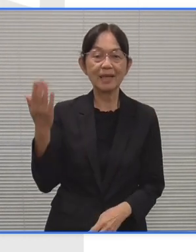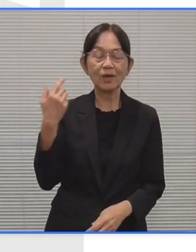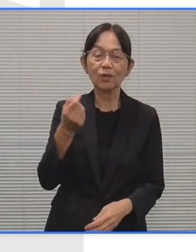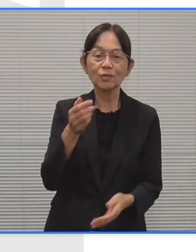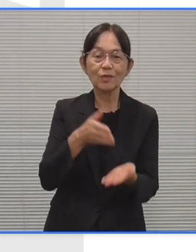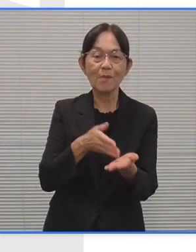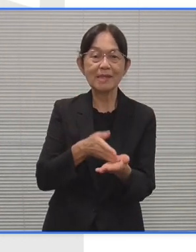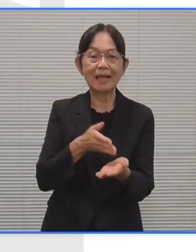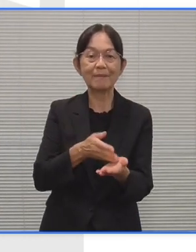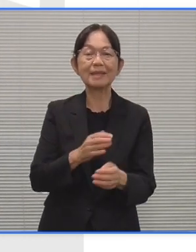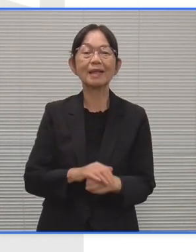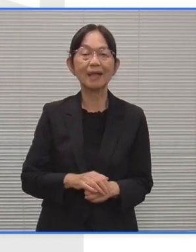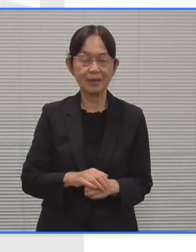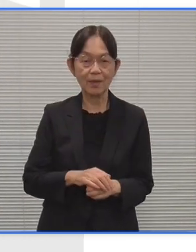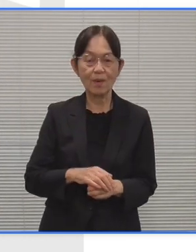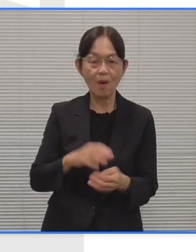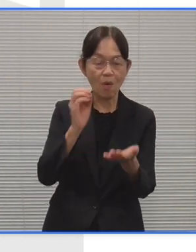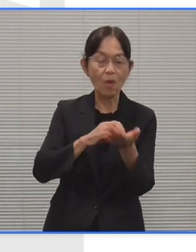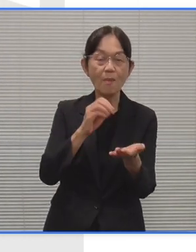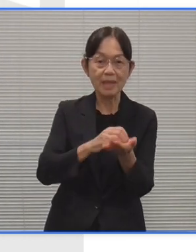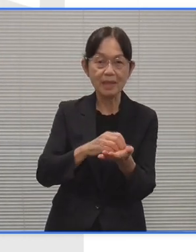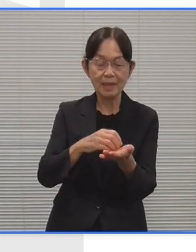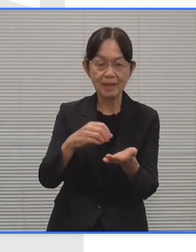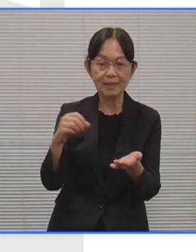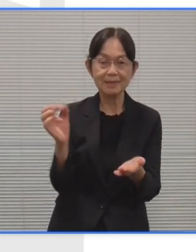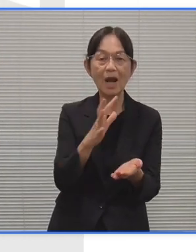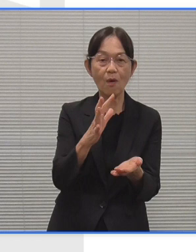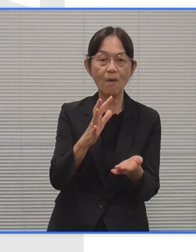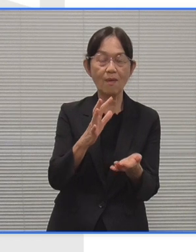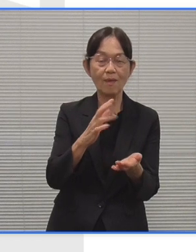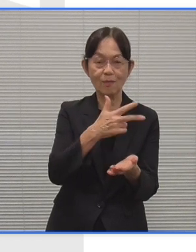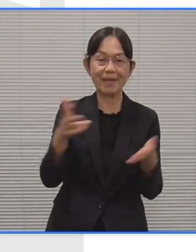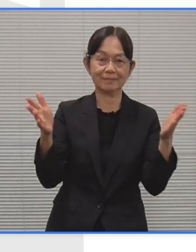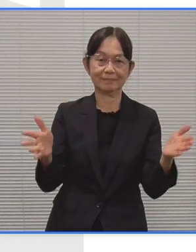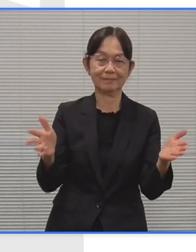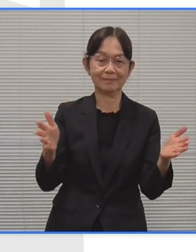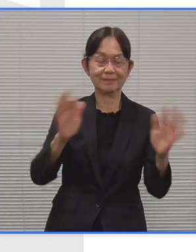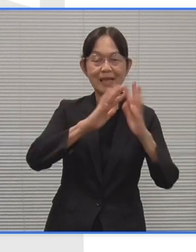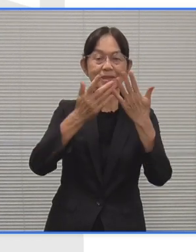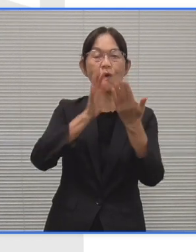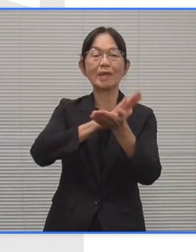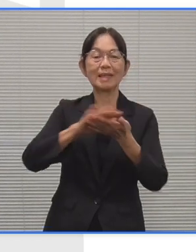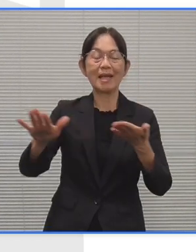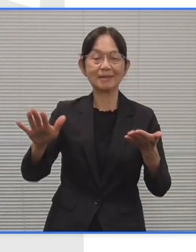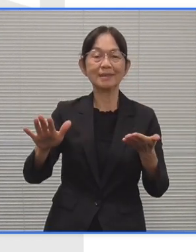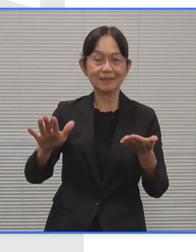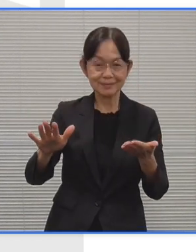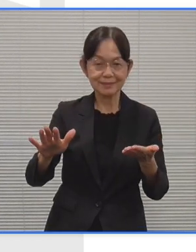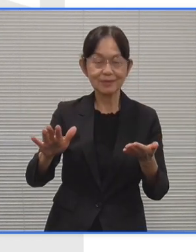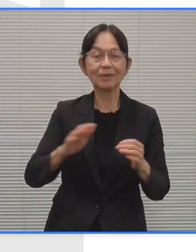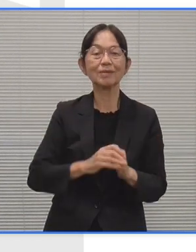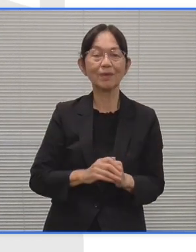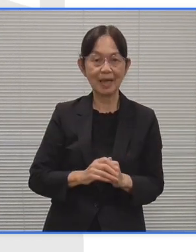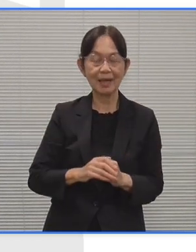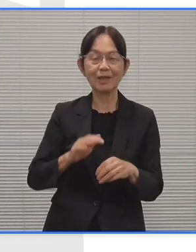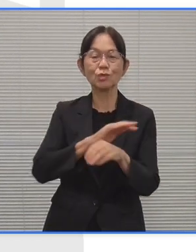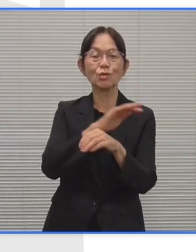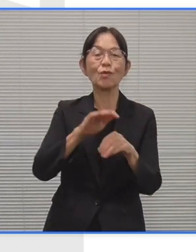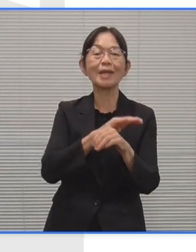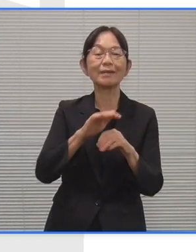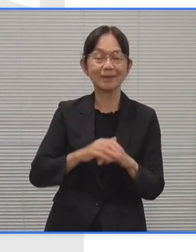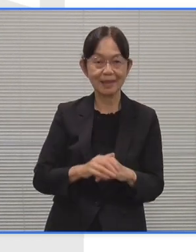と申し上げましたけれども、ゴミゼロウィークで、やはり街をきれいにしていくっていうのが非常に重要なので